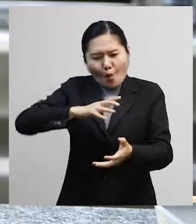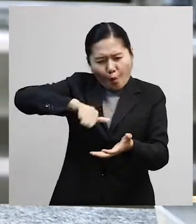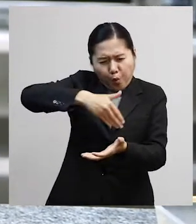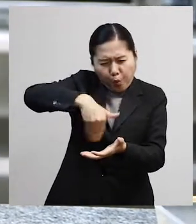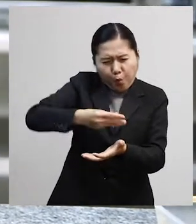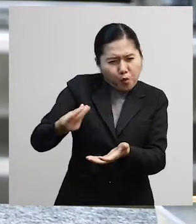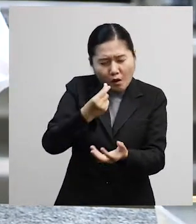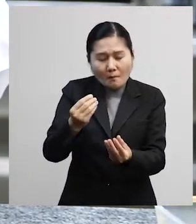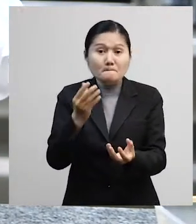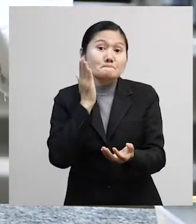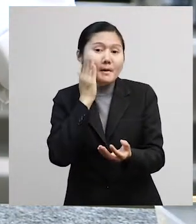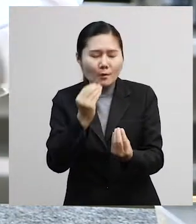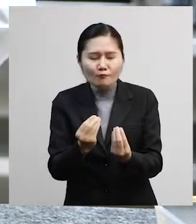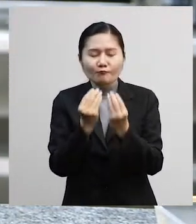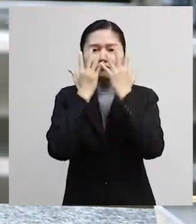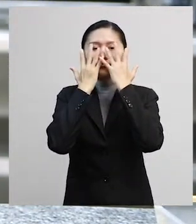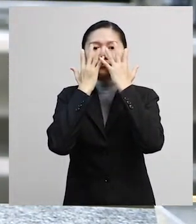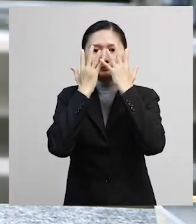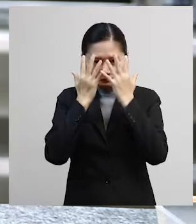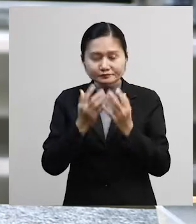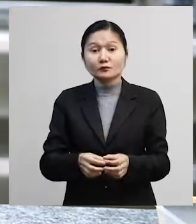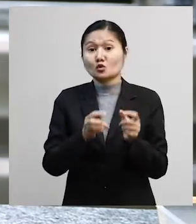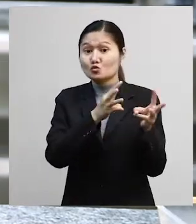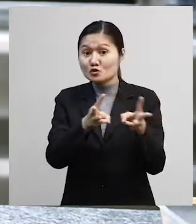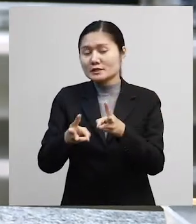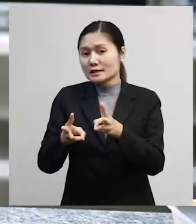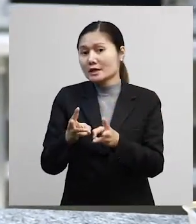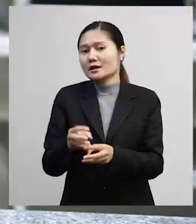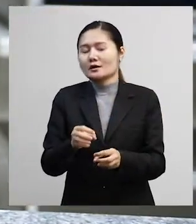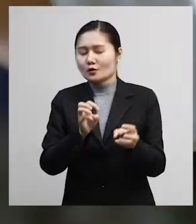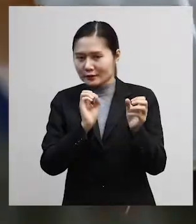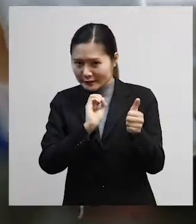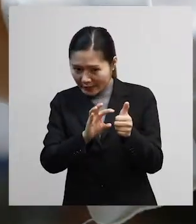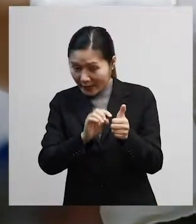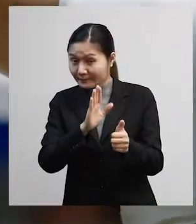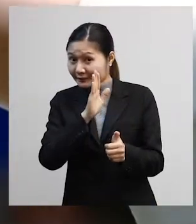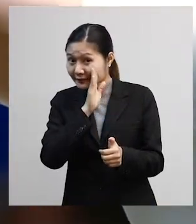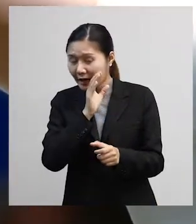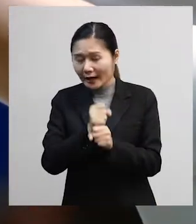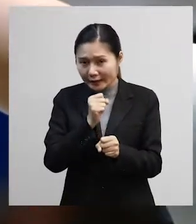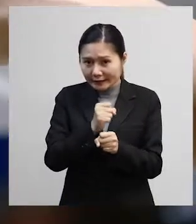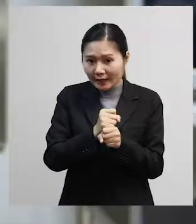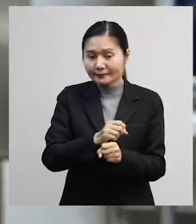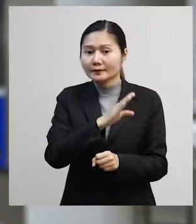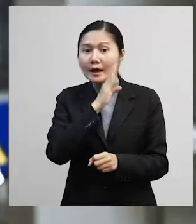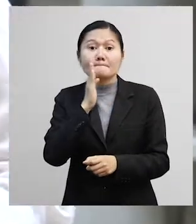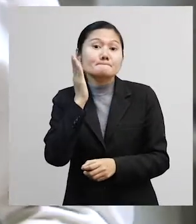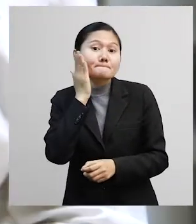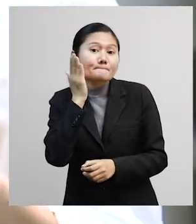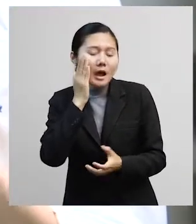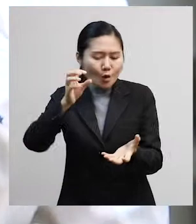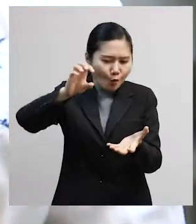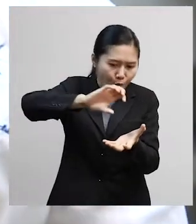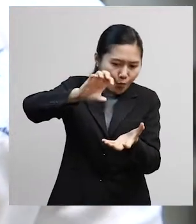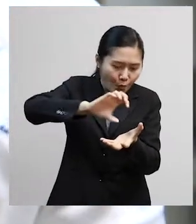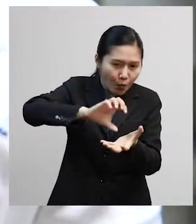จะฟุ้งเข้าหน้าเรานะคะและมีเคล็ดลับนะคะในการทำคุกกี้เมื่อไหร่ก็ตามที่เราเริ่มใส่แป้งลงไปแล้วนะคะ